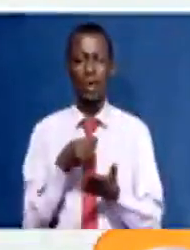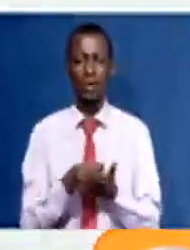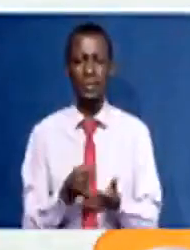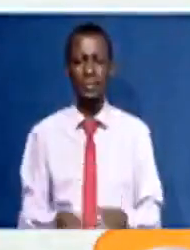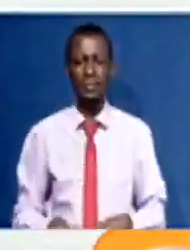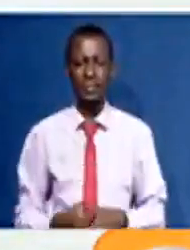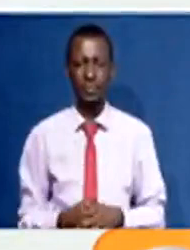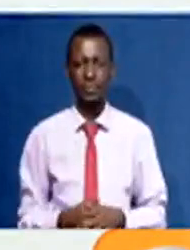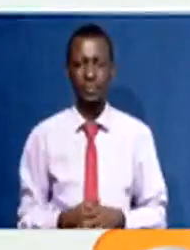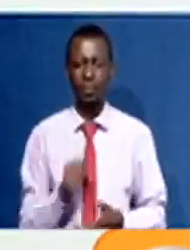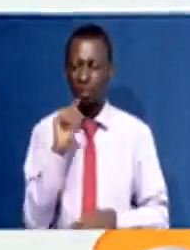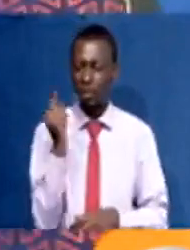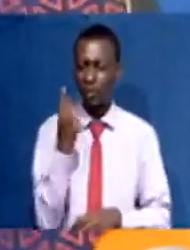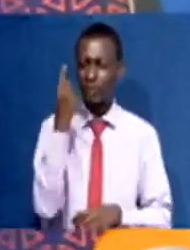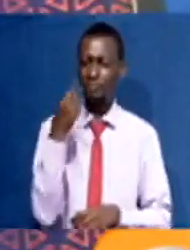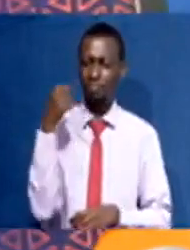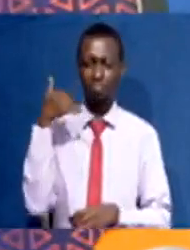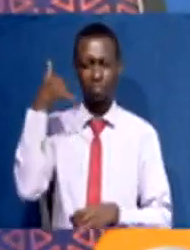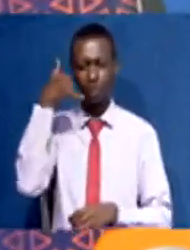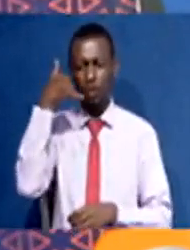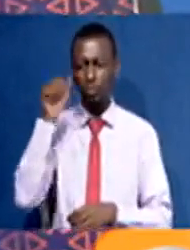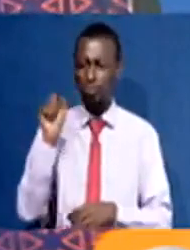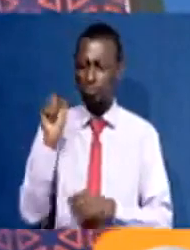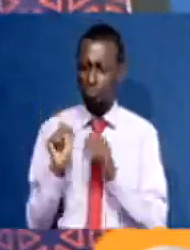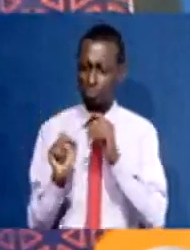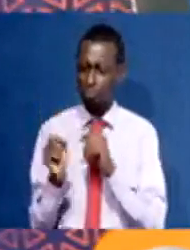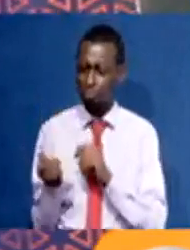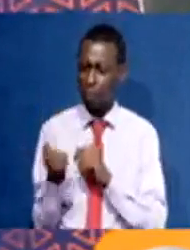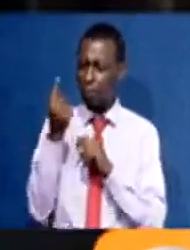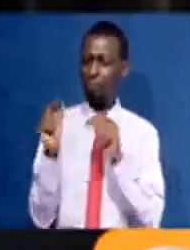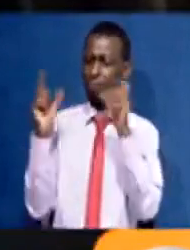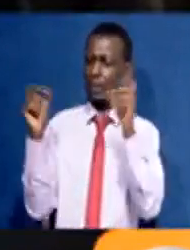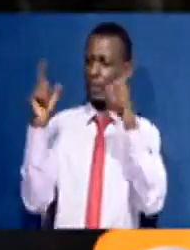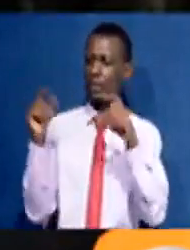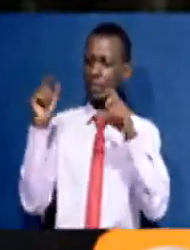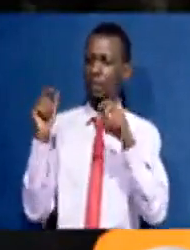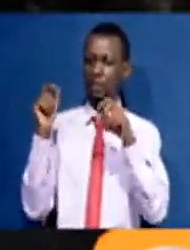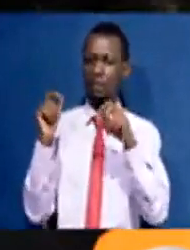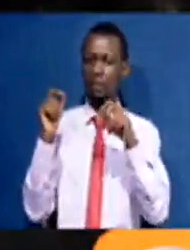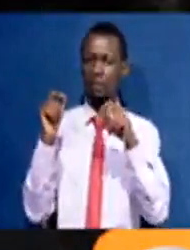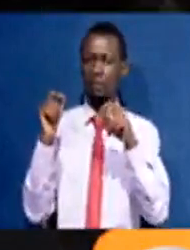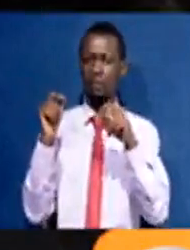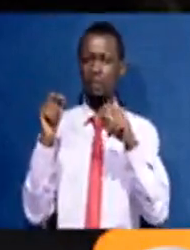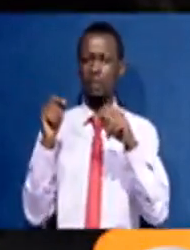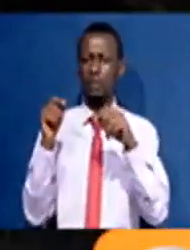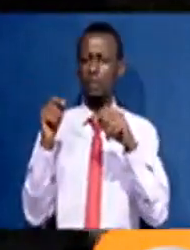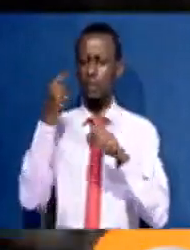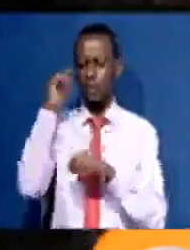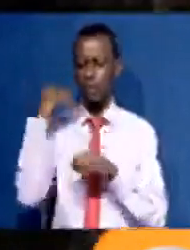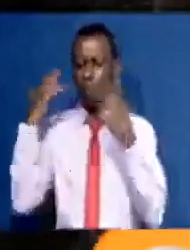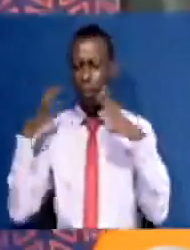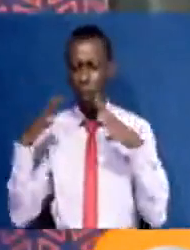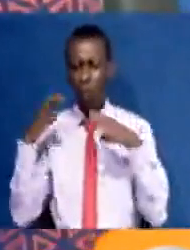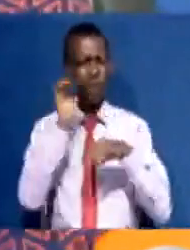Kwanza niliona message. Yes. Nikasema hii ni ya wakora ama nikaambia wife, hebu kuja tuangalie hii kitu.